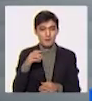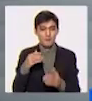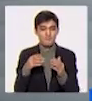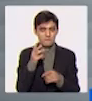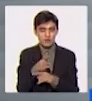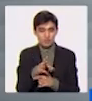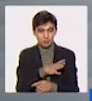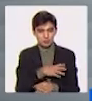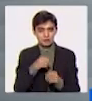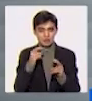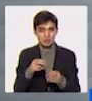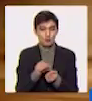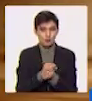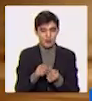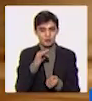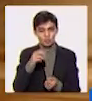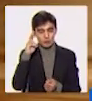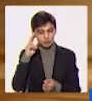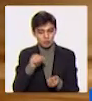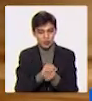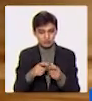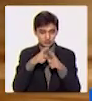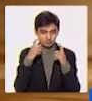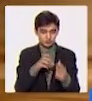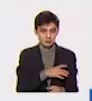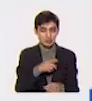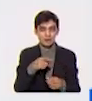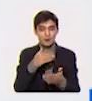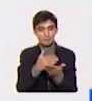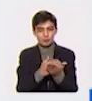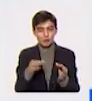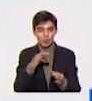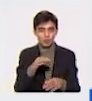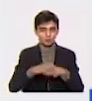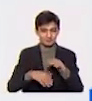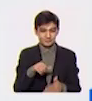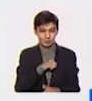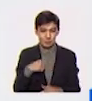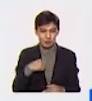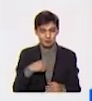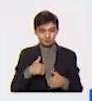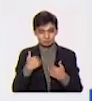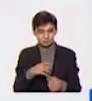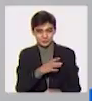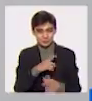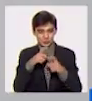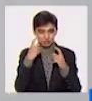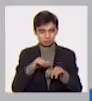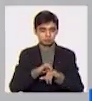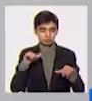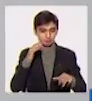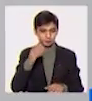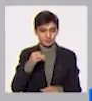шьют из хлопчатобумажной ткани и туалетной бумаги. И, скорее всего, этот список подручных средств для изготовления масок будет только расти,